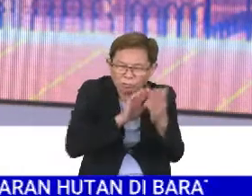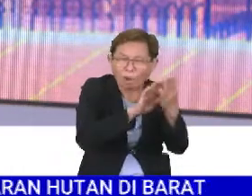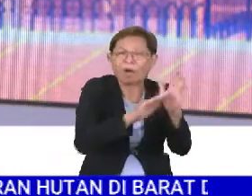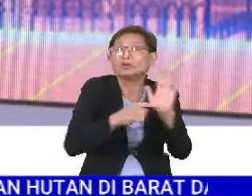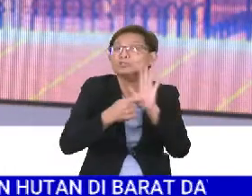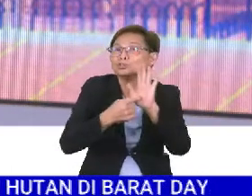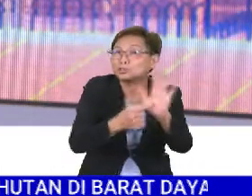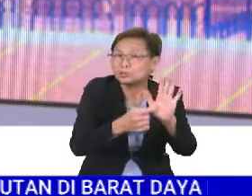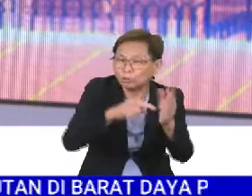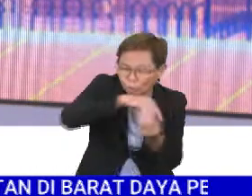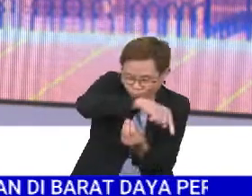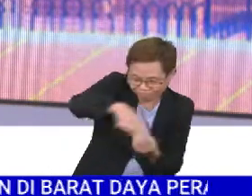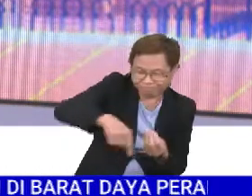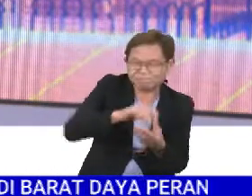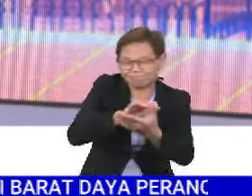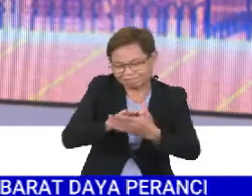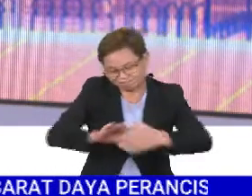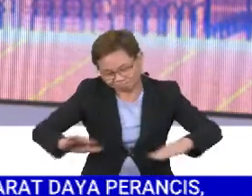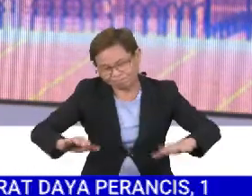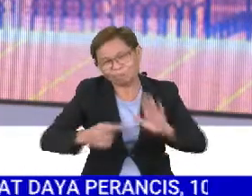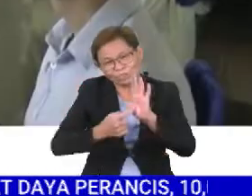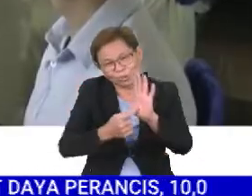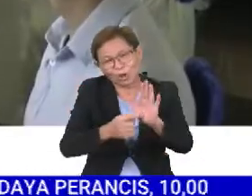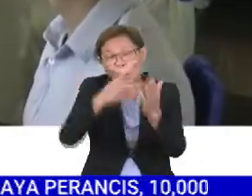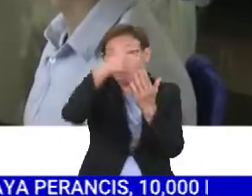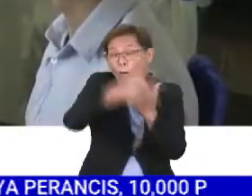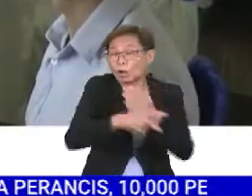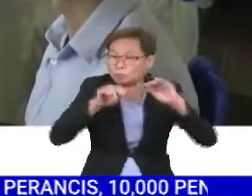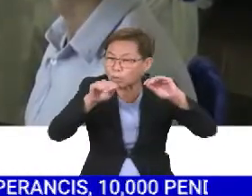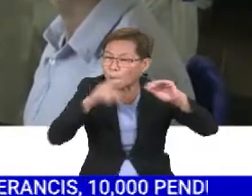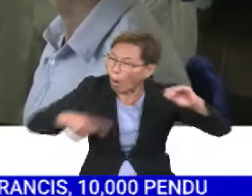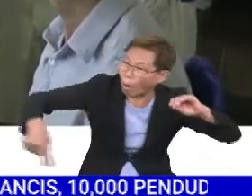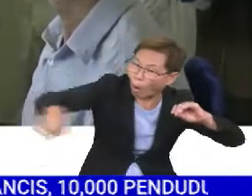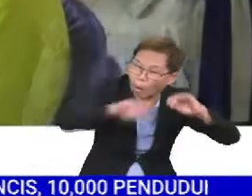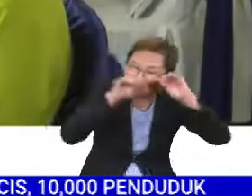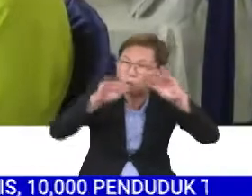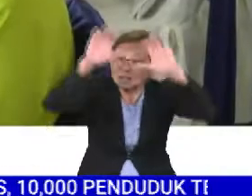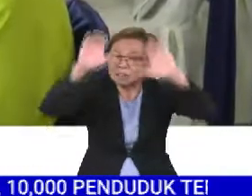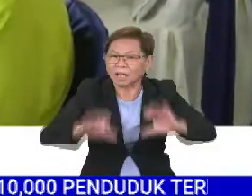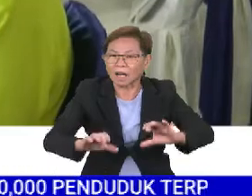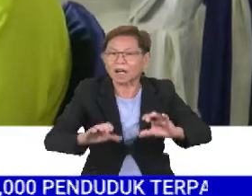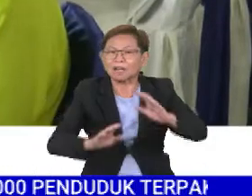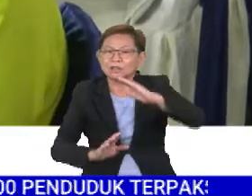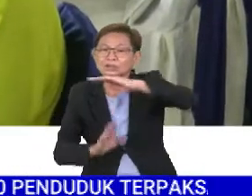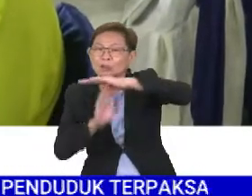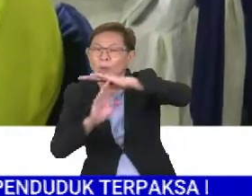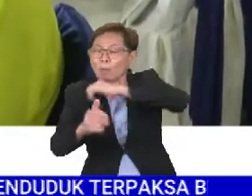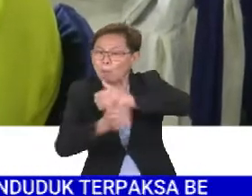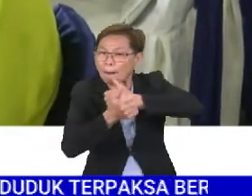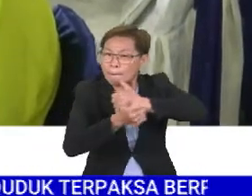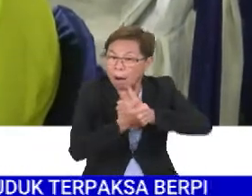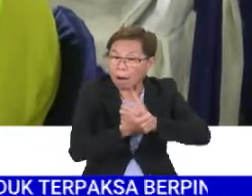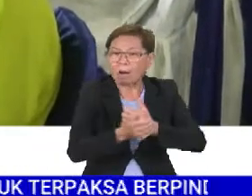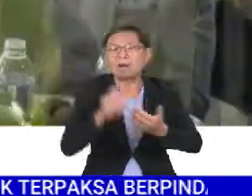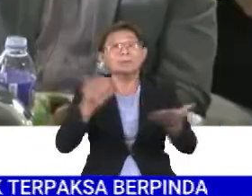demonstrasi persekitaran selamat. Inisiatif ini bagi mendidik orang ramai mengenai kaedah menangani sebarang risiko